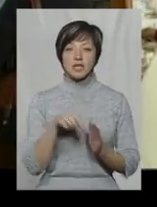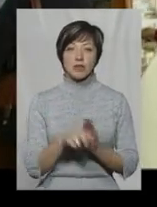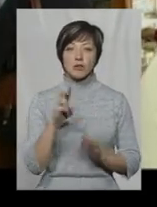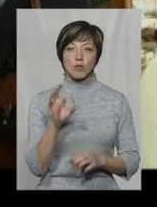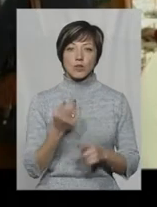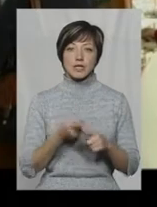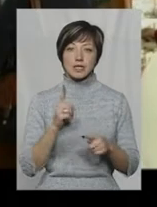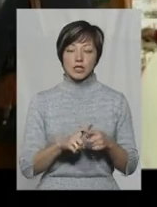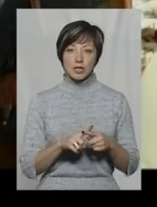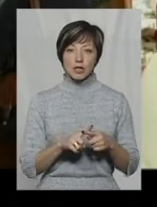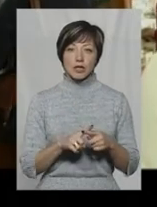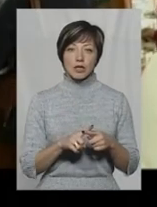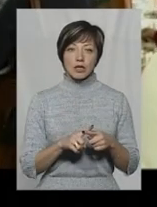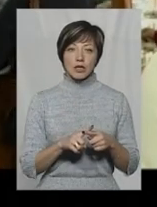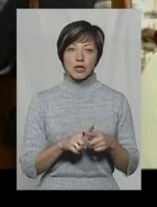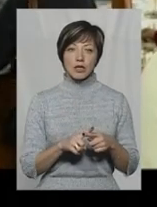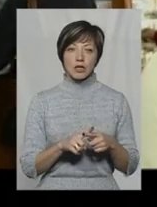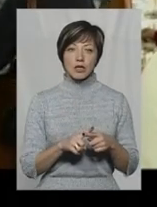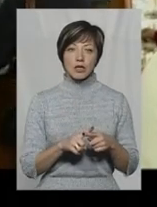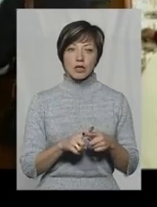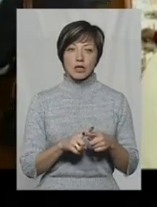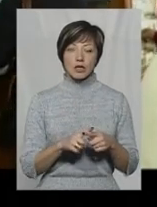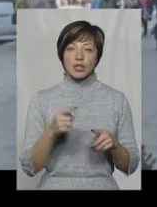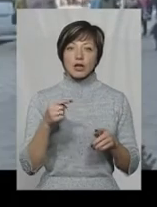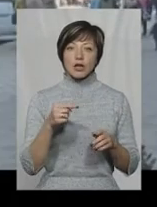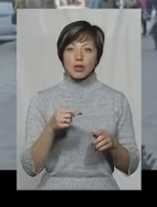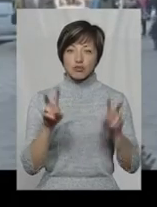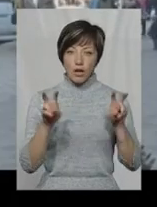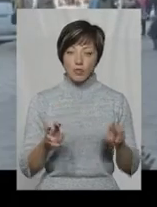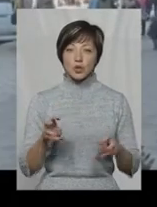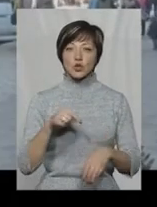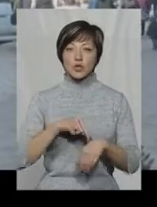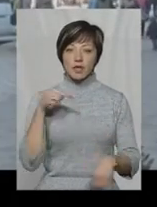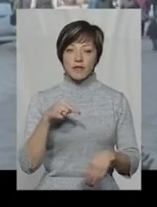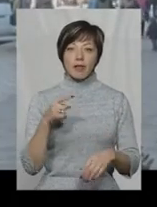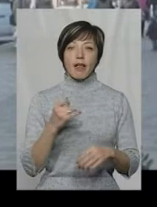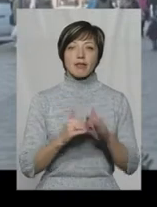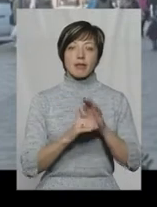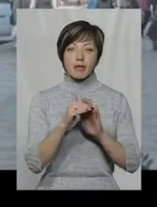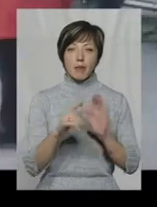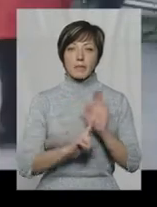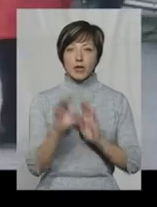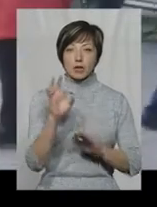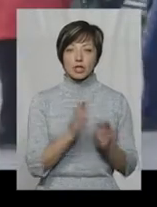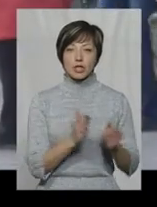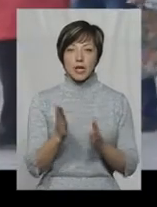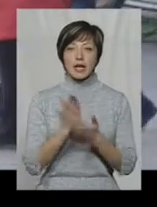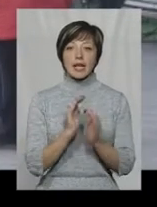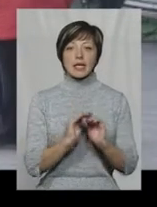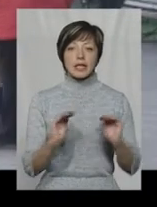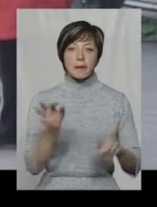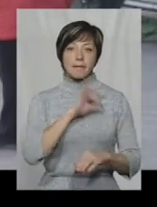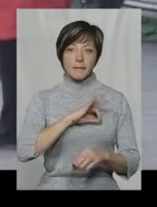ці штами чутливі на температурний режим. Безкоштовно отримати щеплення зможуть діти, які мають пільги,